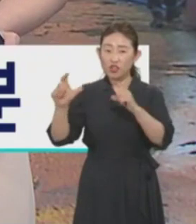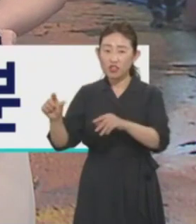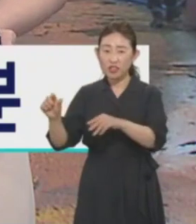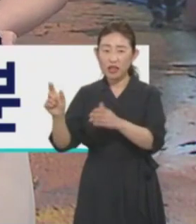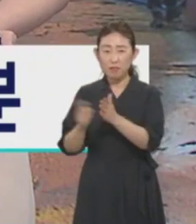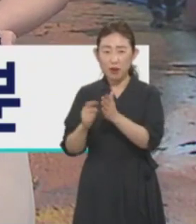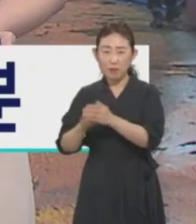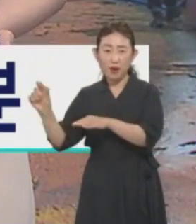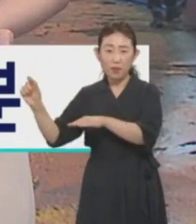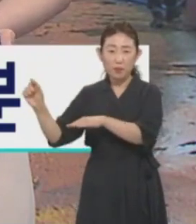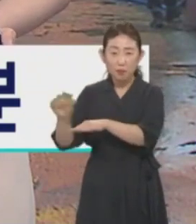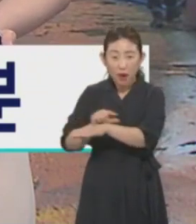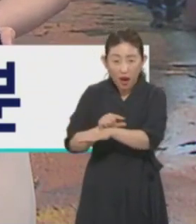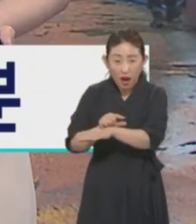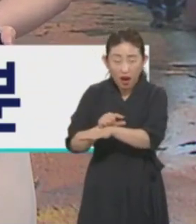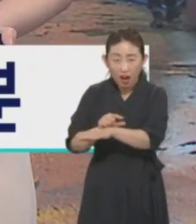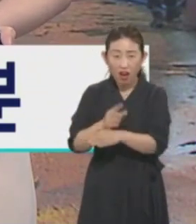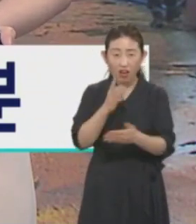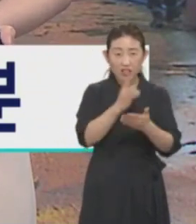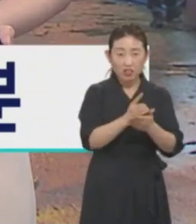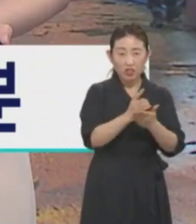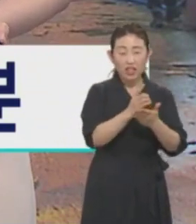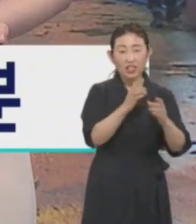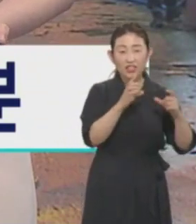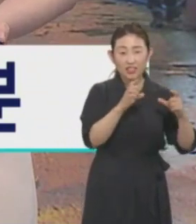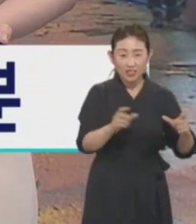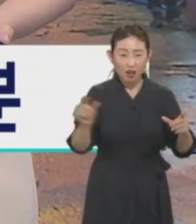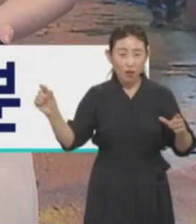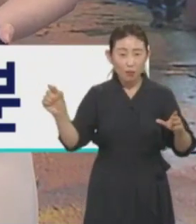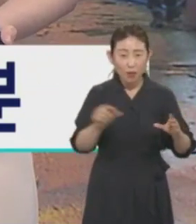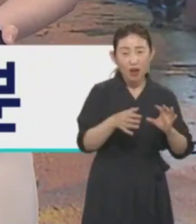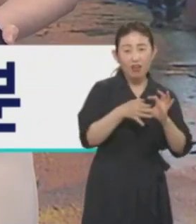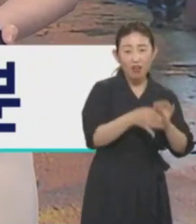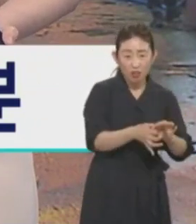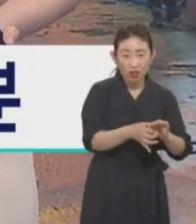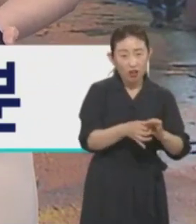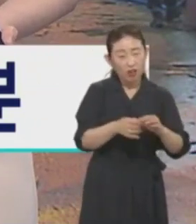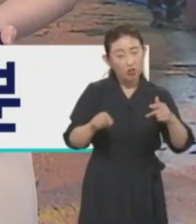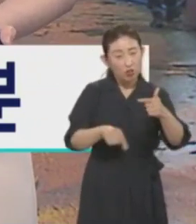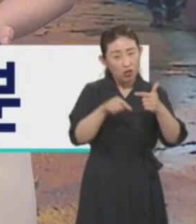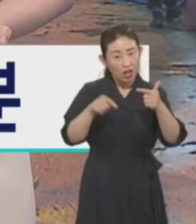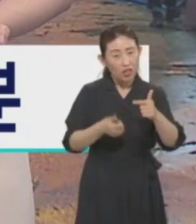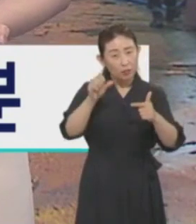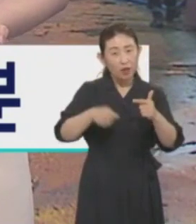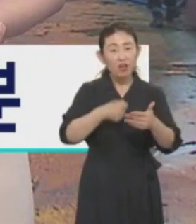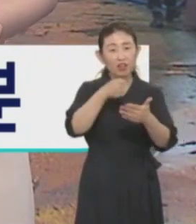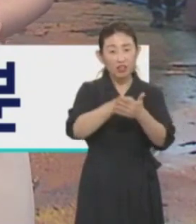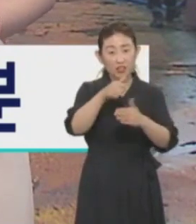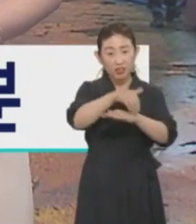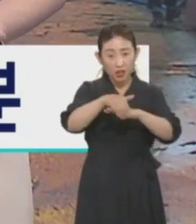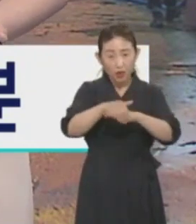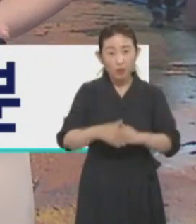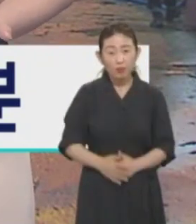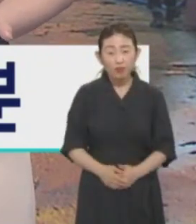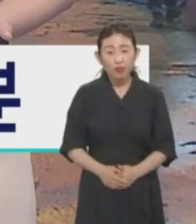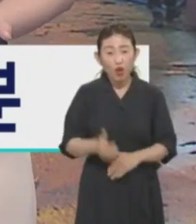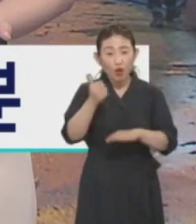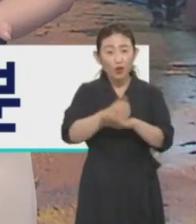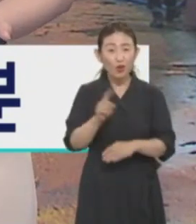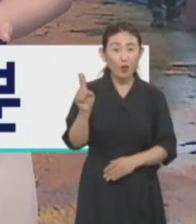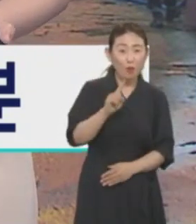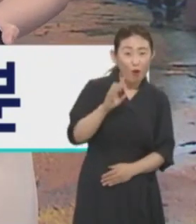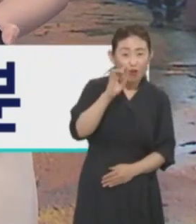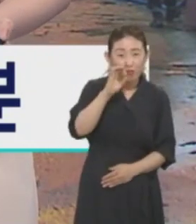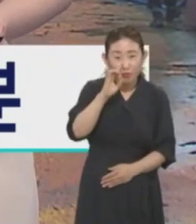수도권 광역 급행철도 GTX-C 노선의 천안 연장 여부가 이달 중으로 결정될 예정인 가운데 어떤 결과가